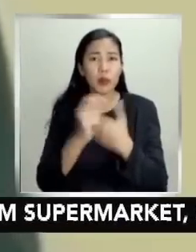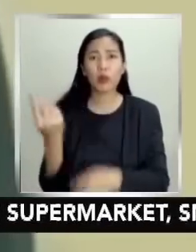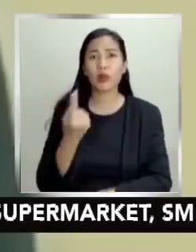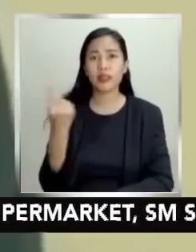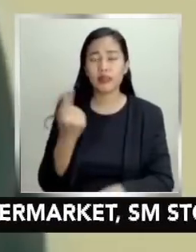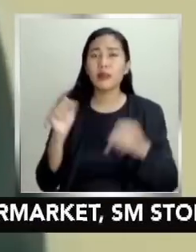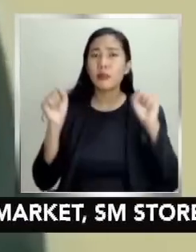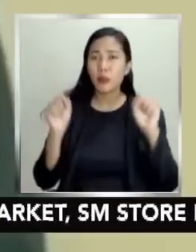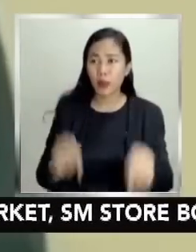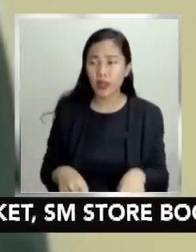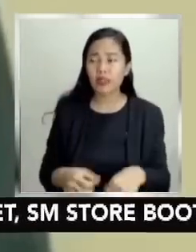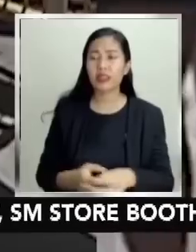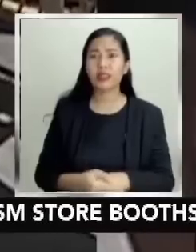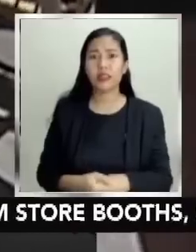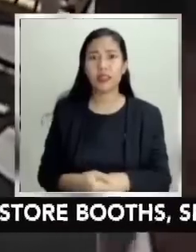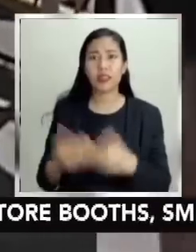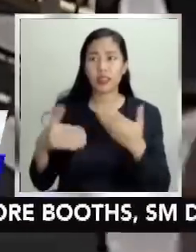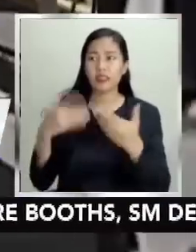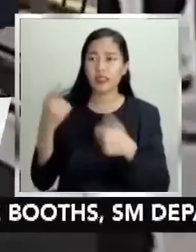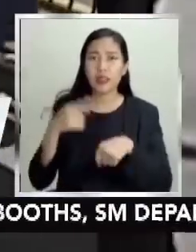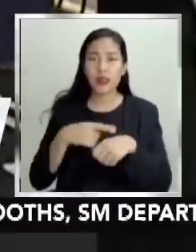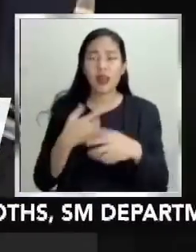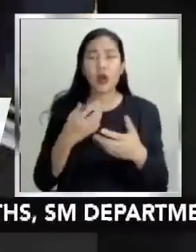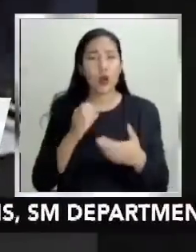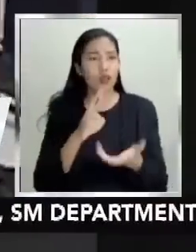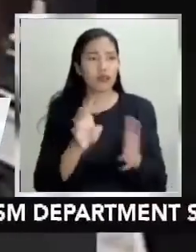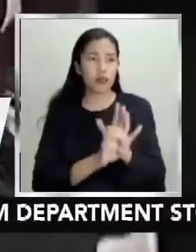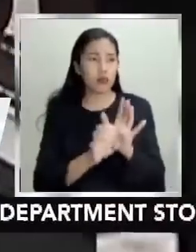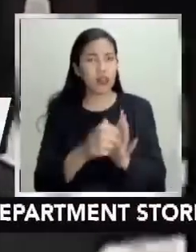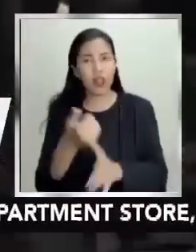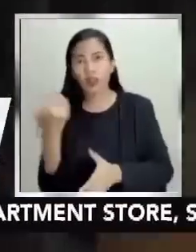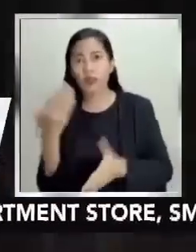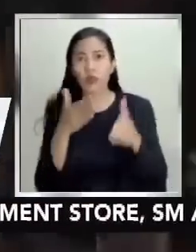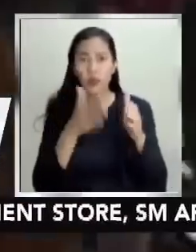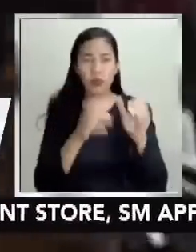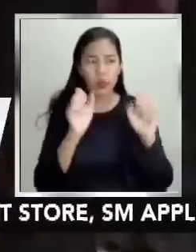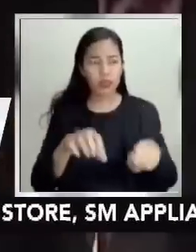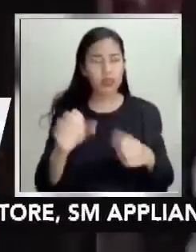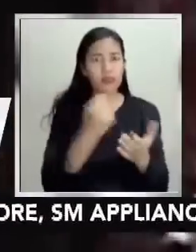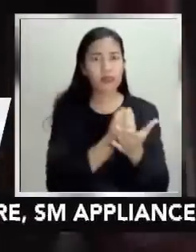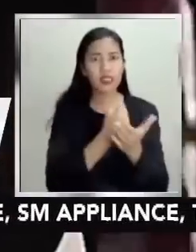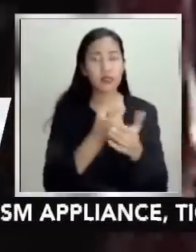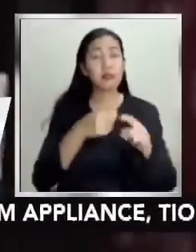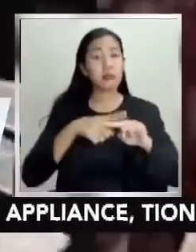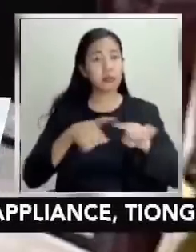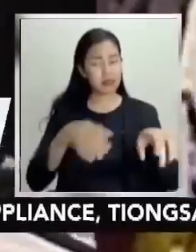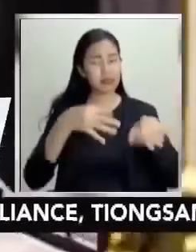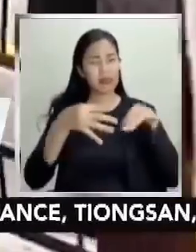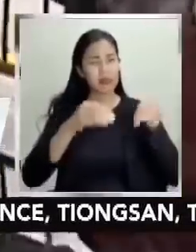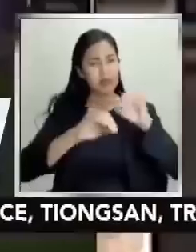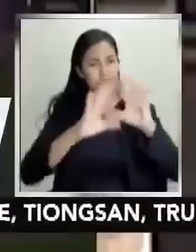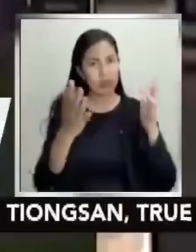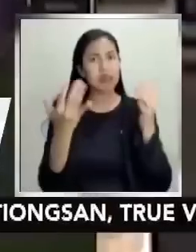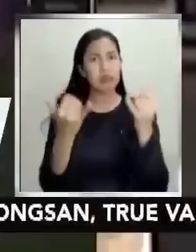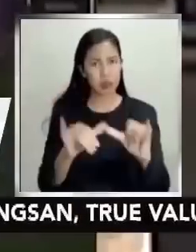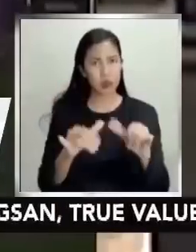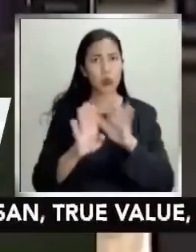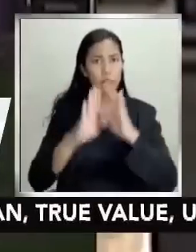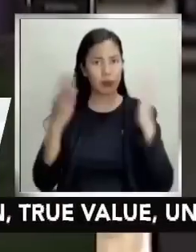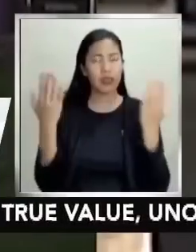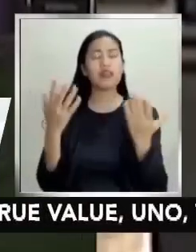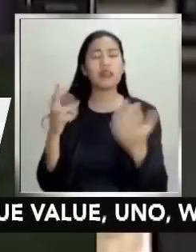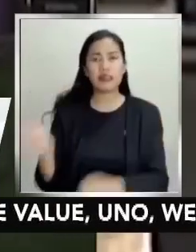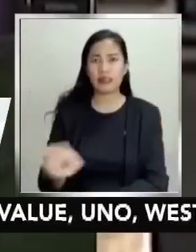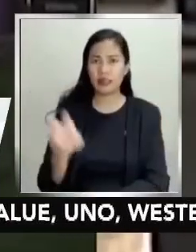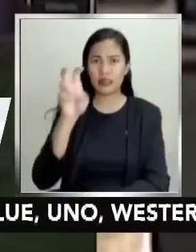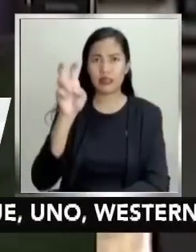sa papaanong paraan. Pero nilinaw ng gobernador na bukas pa rin ang turismo sa Puerto Galera. Sinubukan din ng